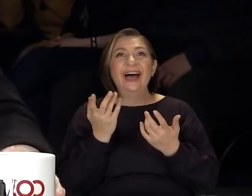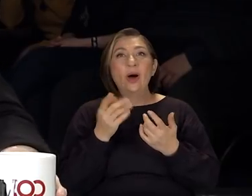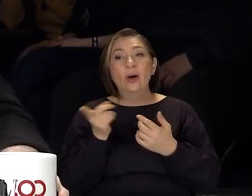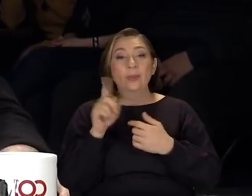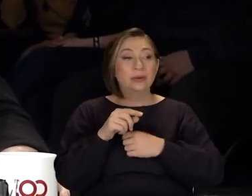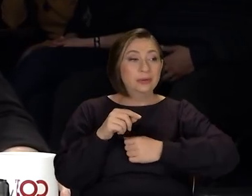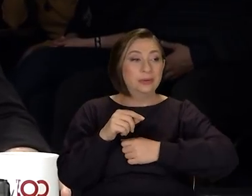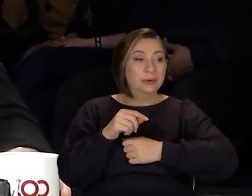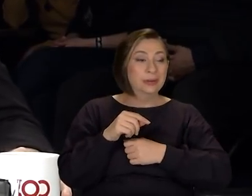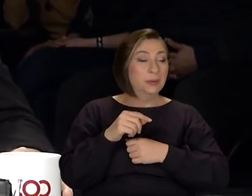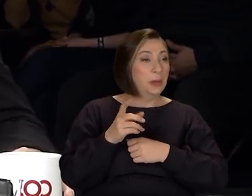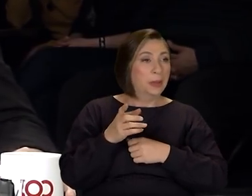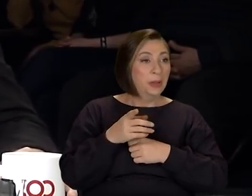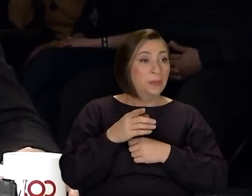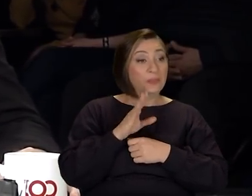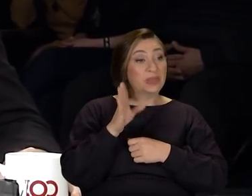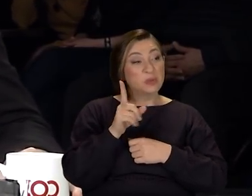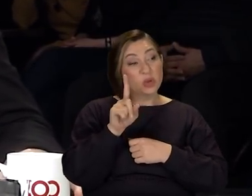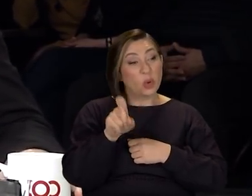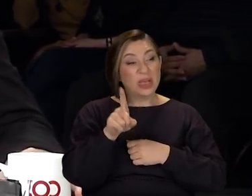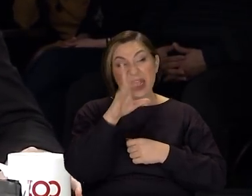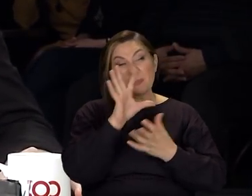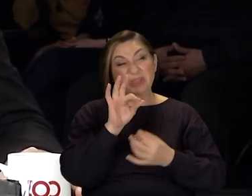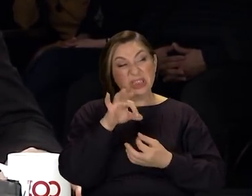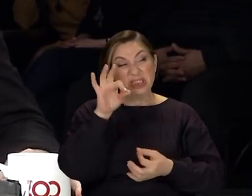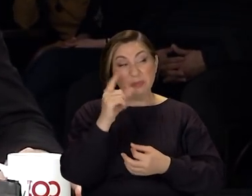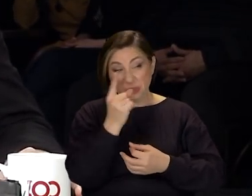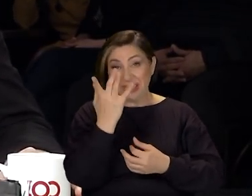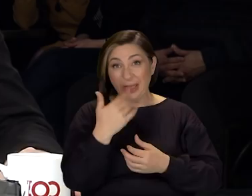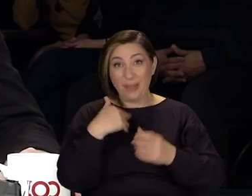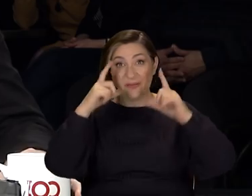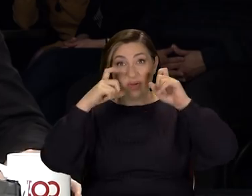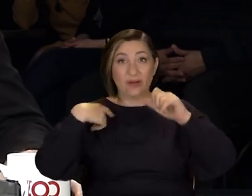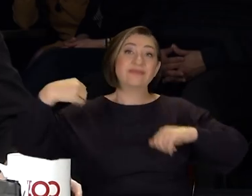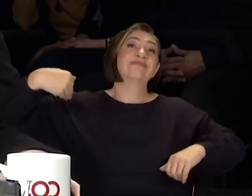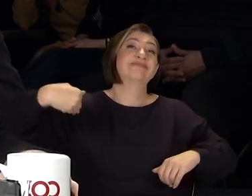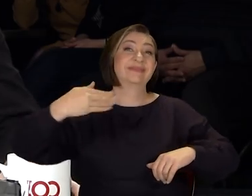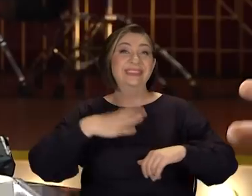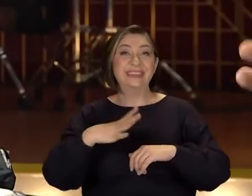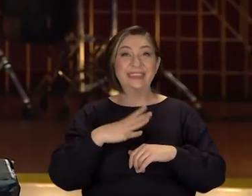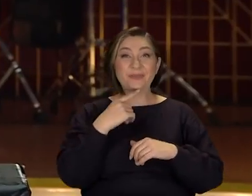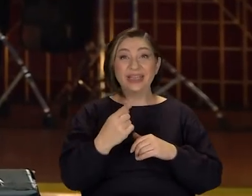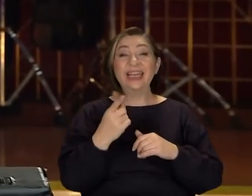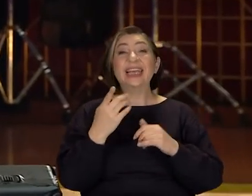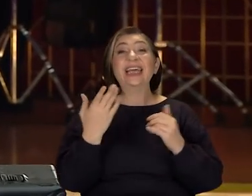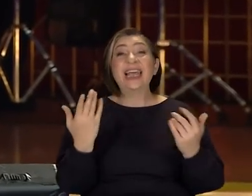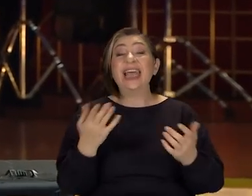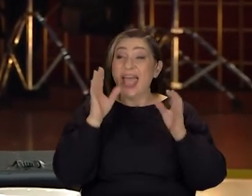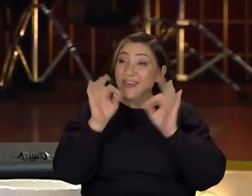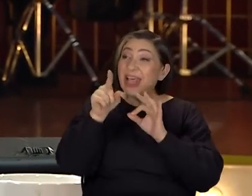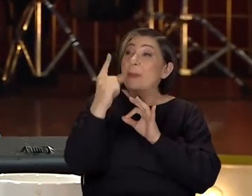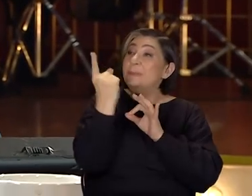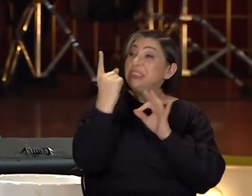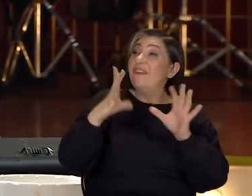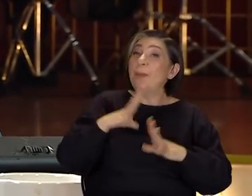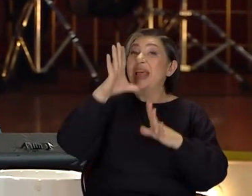Öbürküsü geldi yine bu sefer git bir sor bakayım ki neymiş bir şeyse ben de fotoğraf çektireceğim dedi. Bravo. Yani, çünkü sende bu bir şey var.